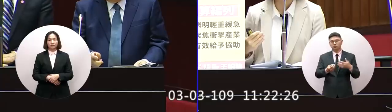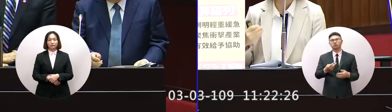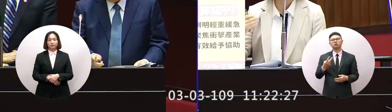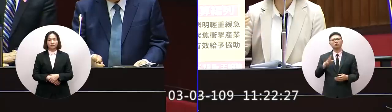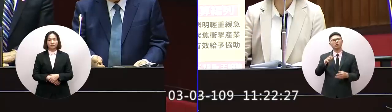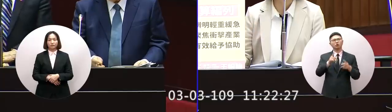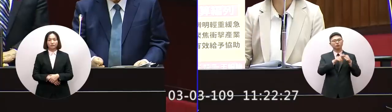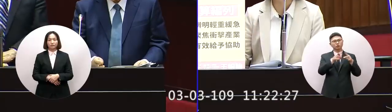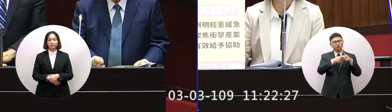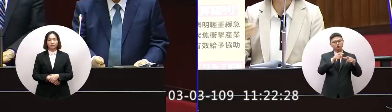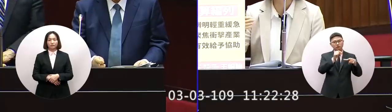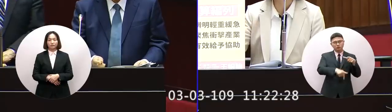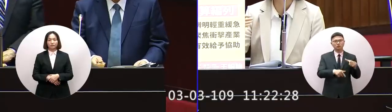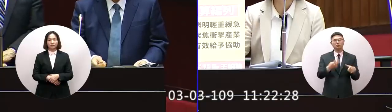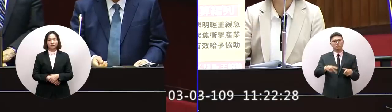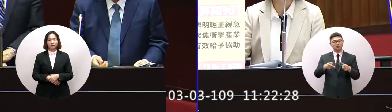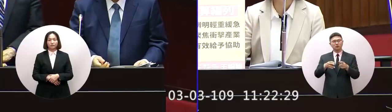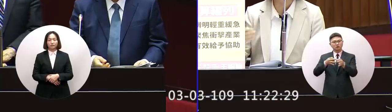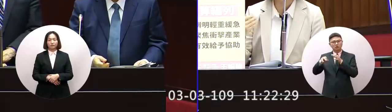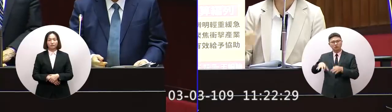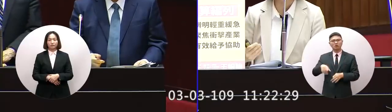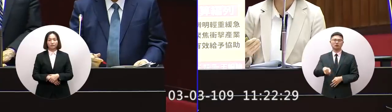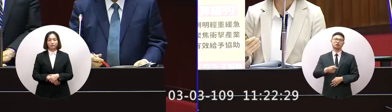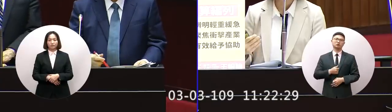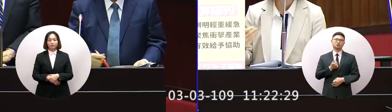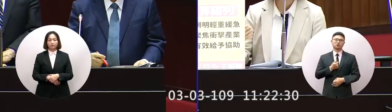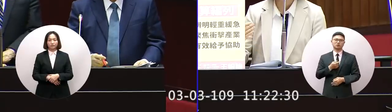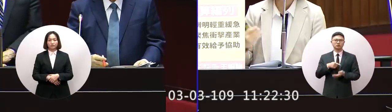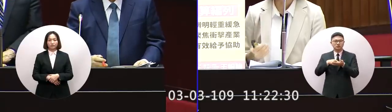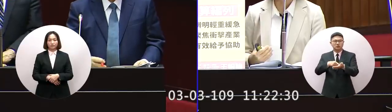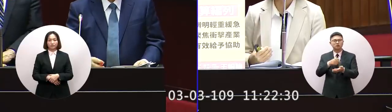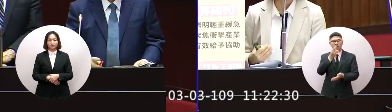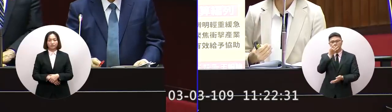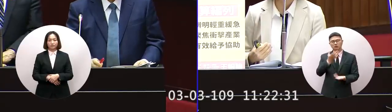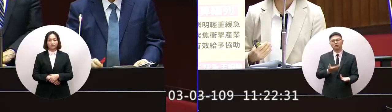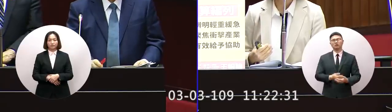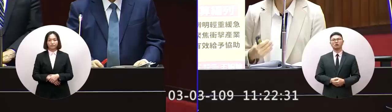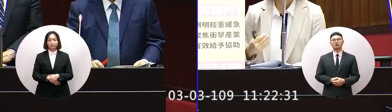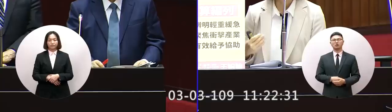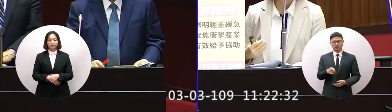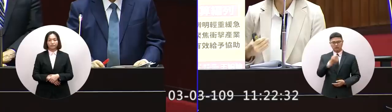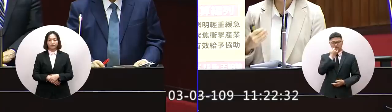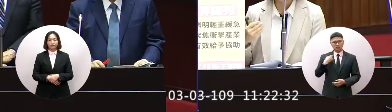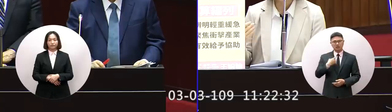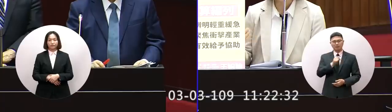他其实没有办法达到一定的补偿，一定的消费金额之后才给予补偿，他们消费金额可能是比较低